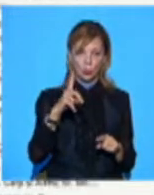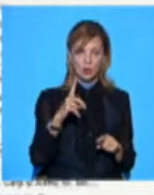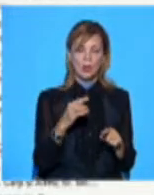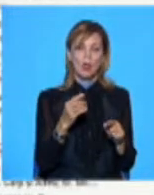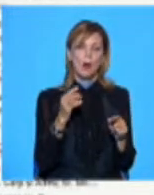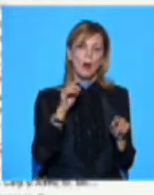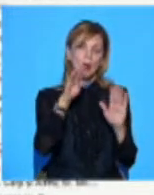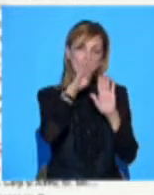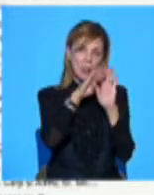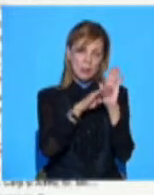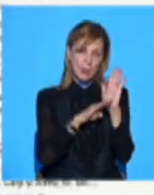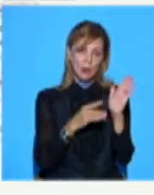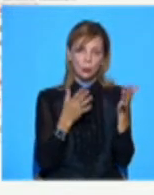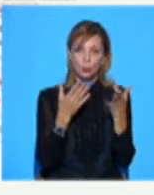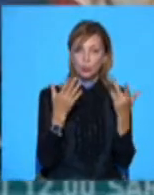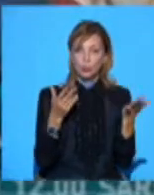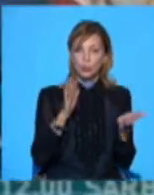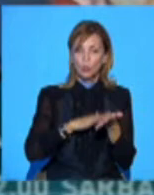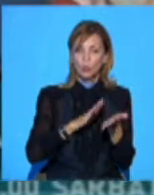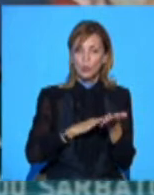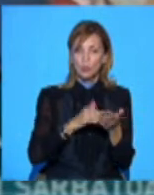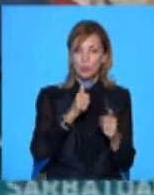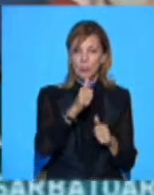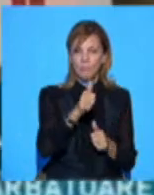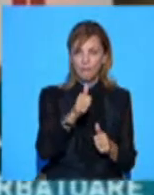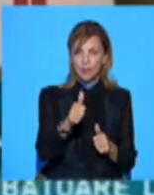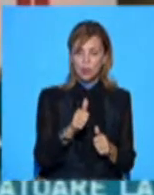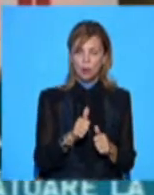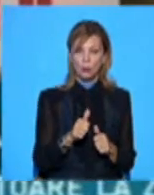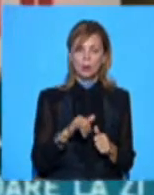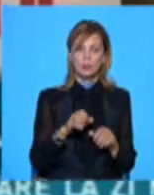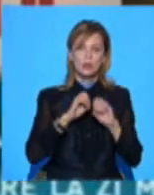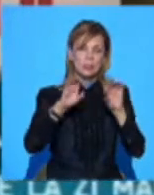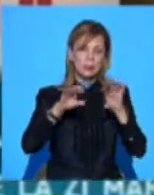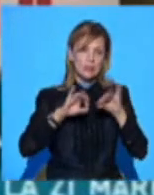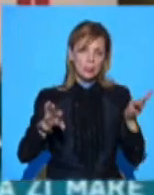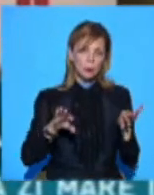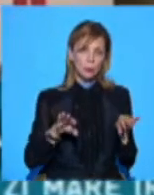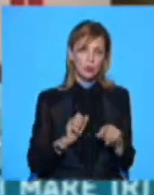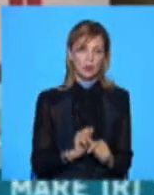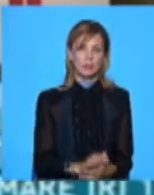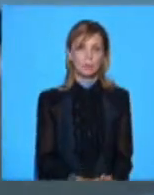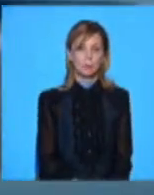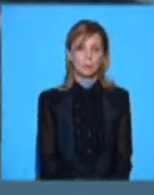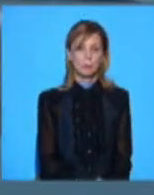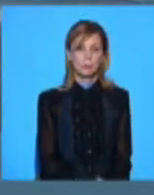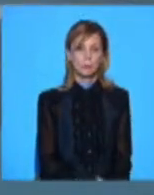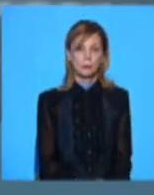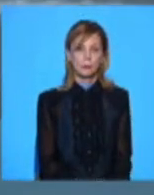clipuri, dar și în funcție de numărul de aprecieri, distribuiri și comentarii.